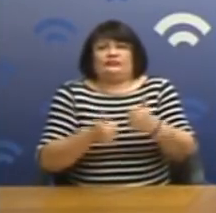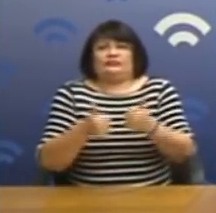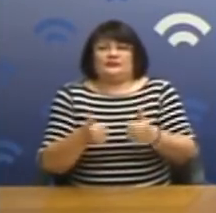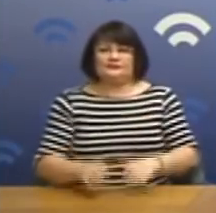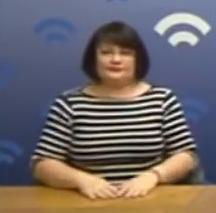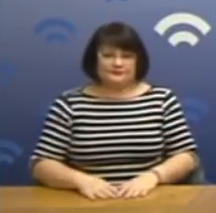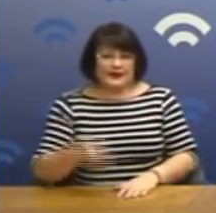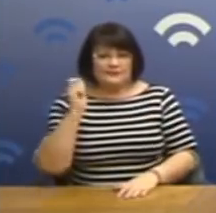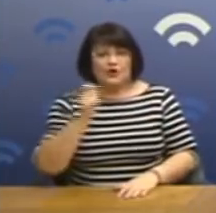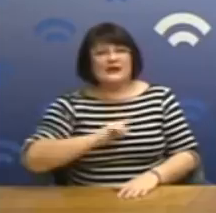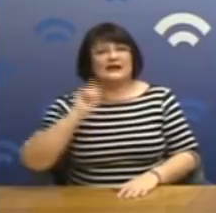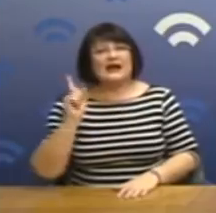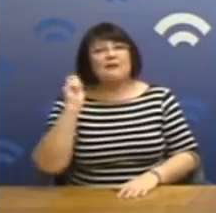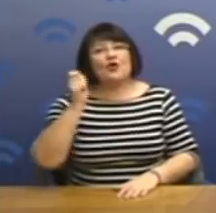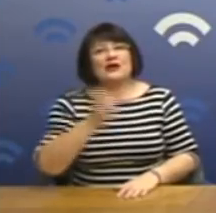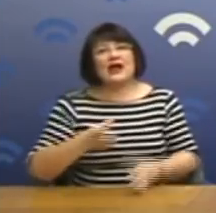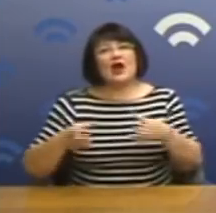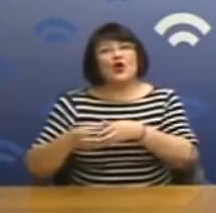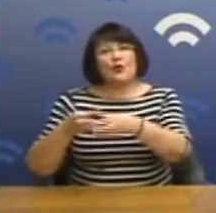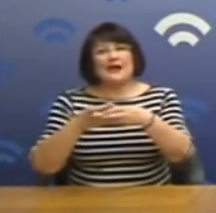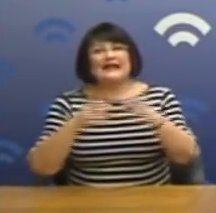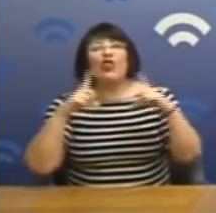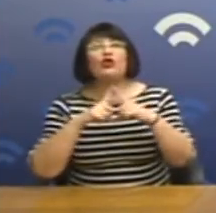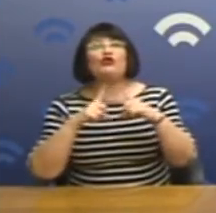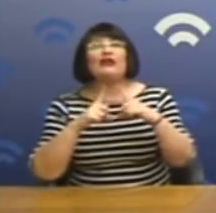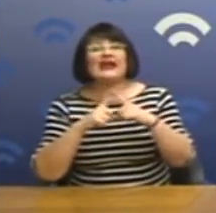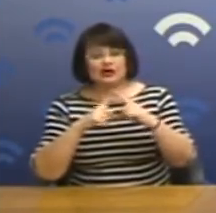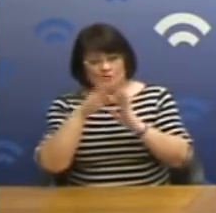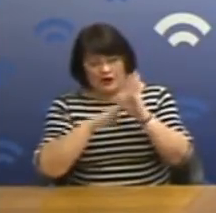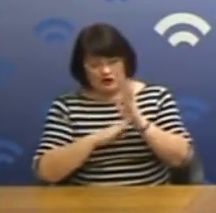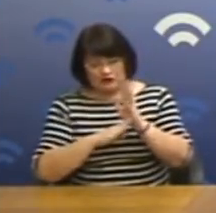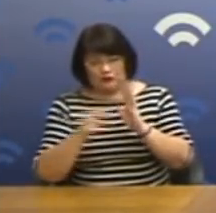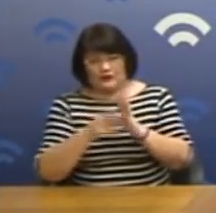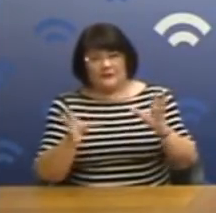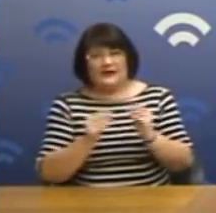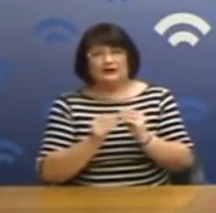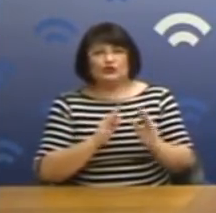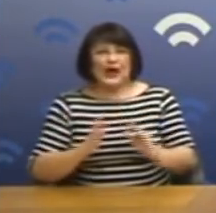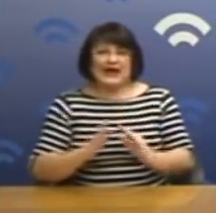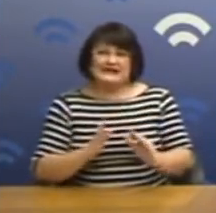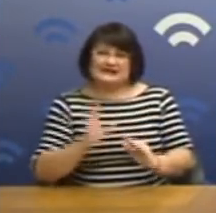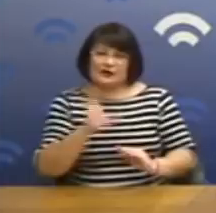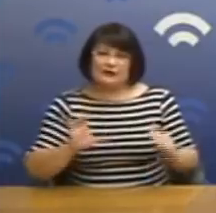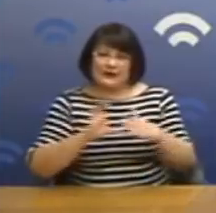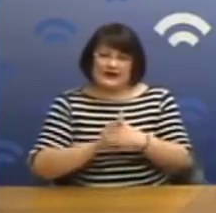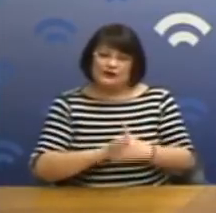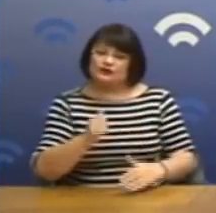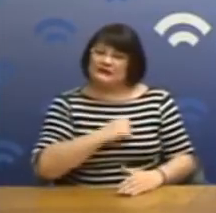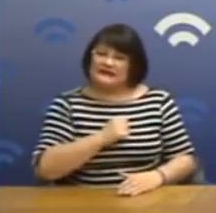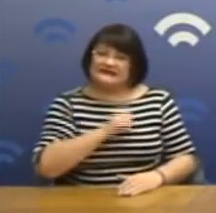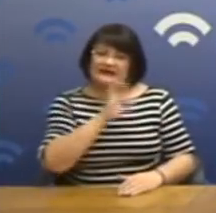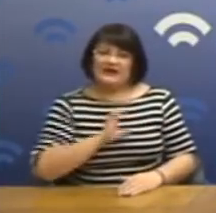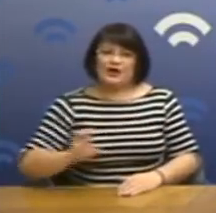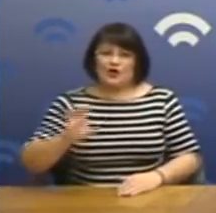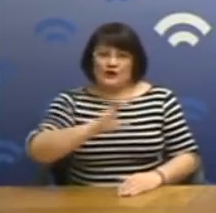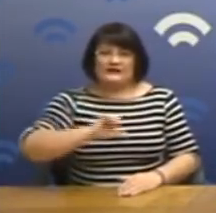τον κανονισμό του Δουβλίνου, γενικότερα το πλαίσιο για το άσυλο της Ευρωπαϊκής Ένωσης, που θεωρεί τις χώρες της